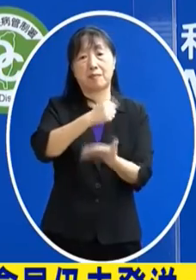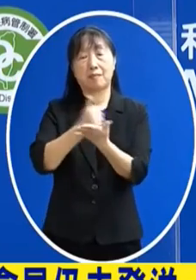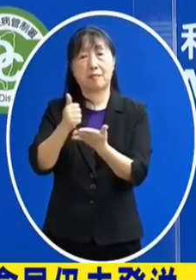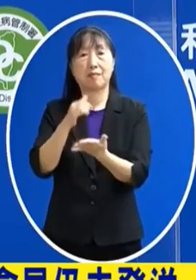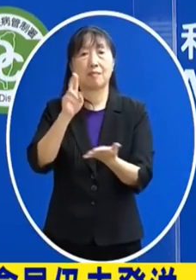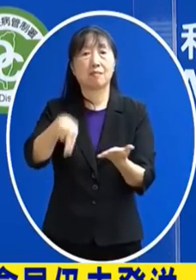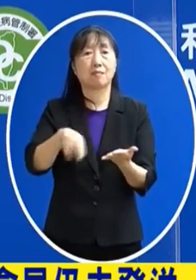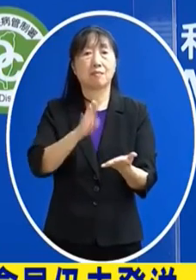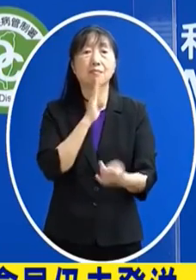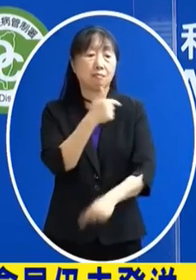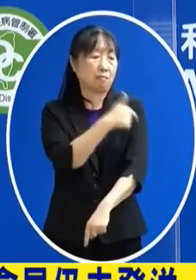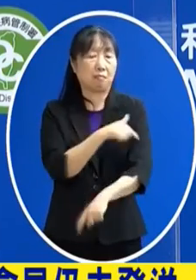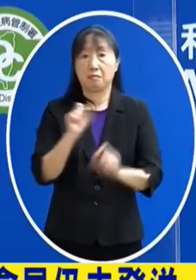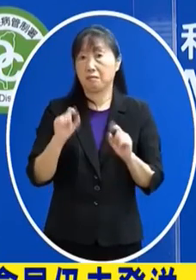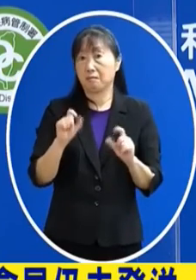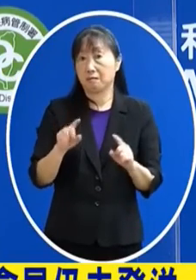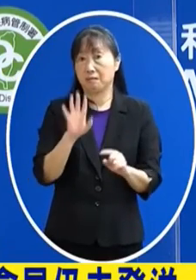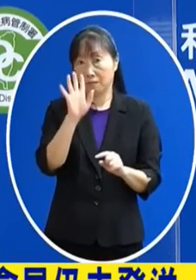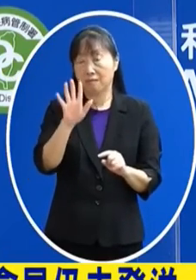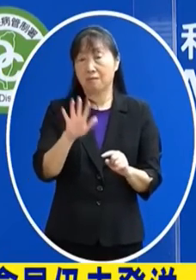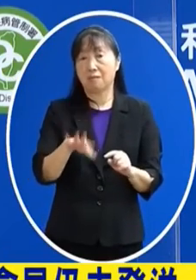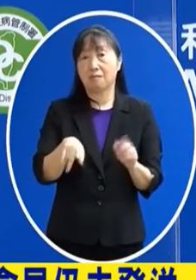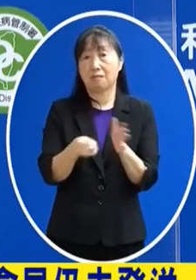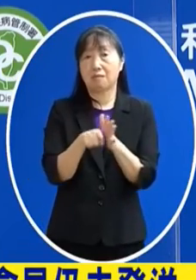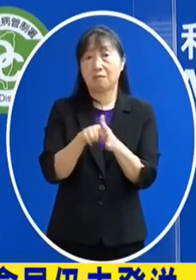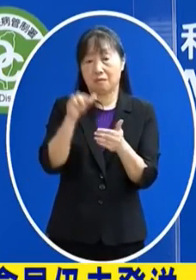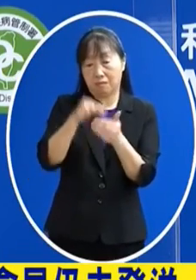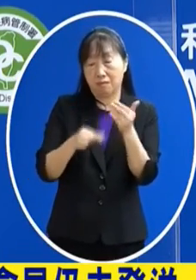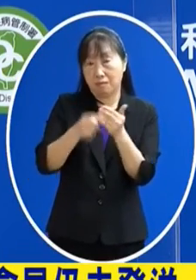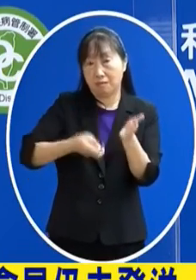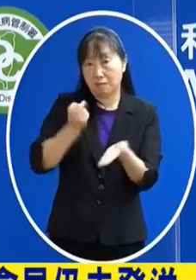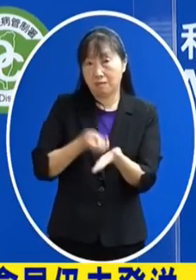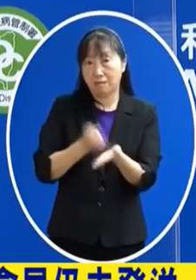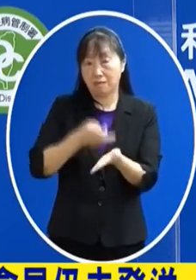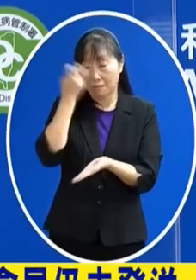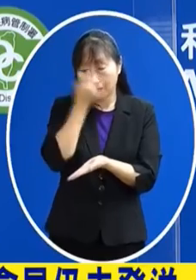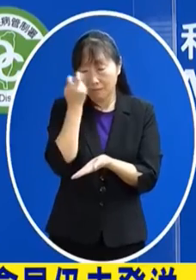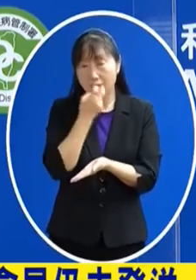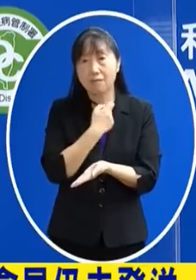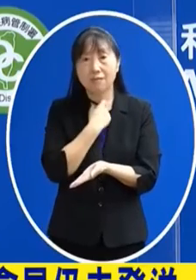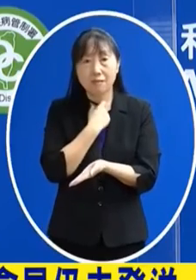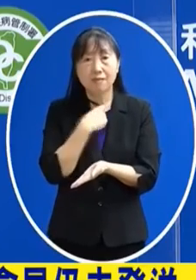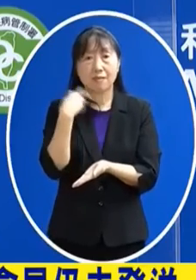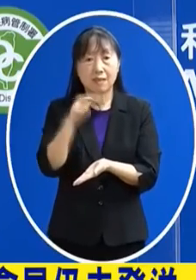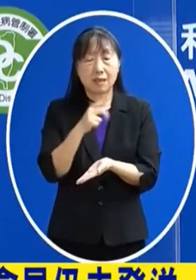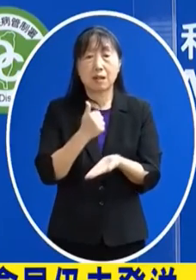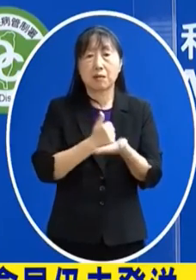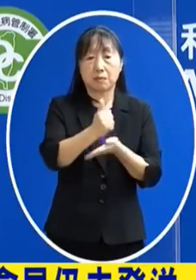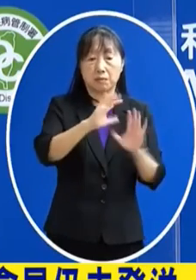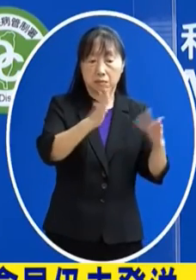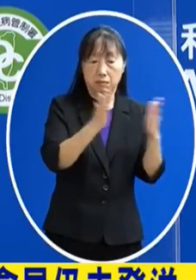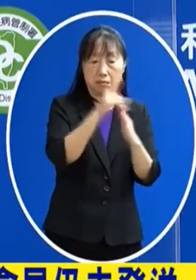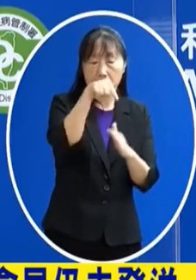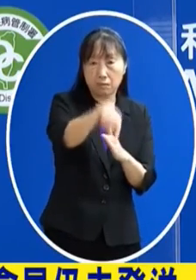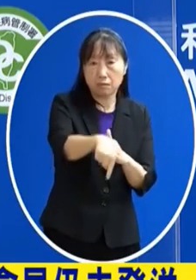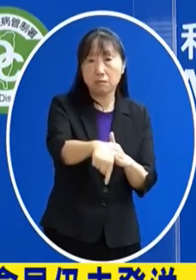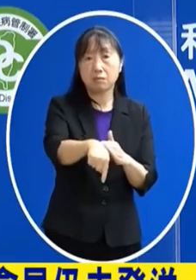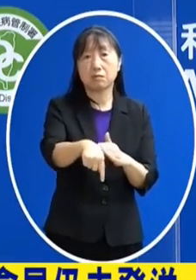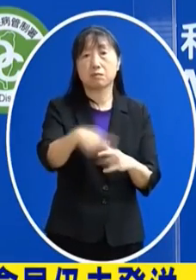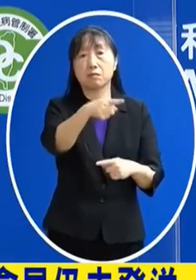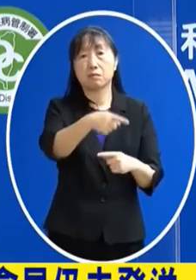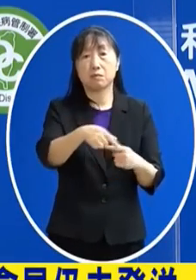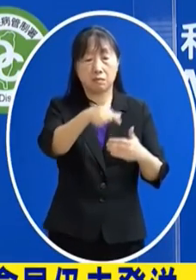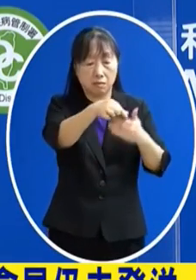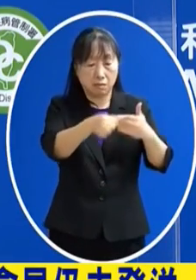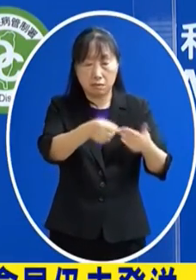了。那疫苗就不太一样，它有一些出厂的规格、出厂的检验，然后另外到地的国家它通关入关的一